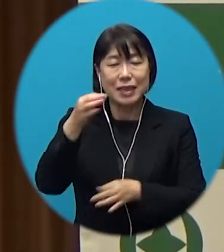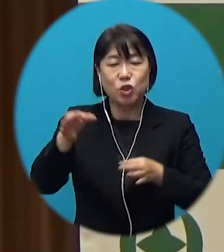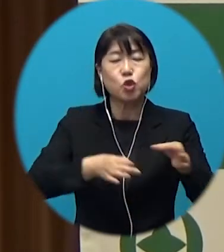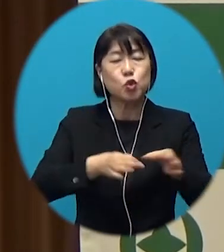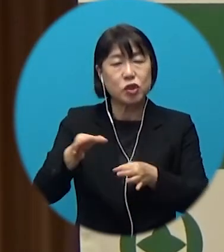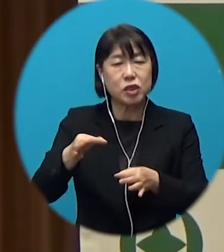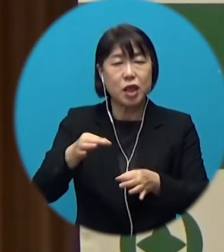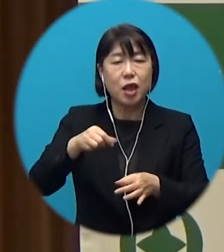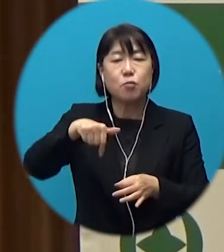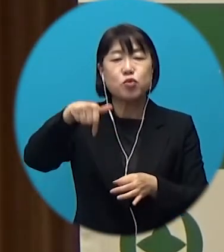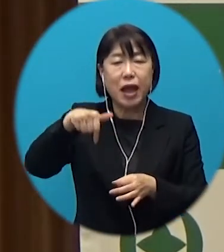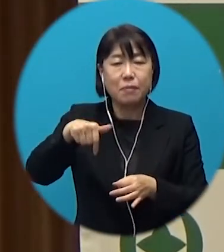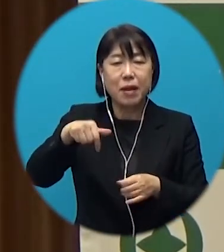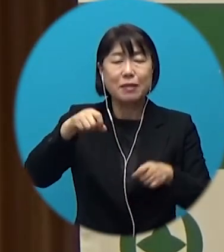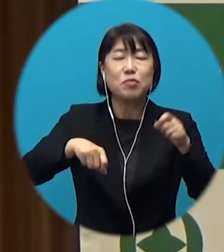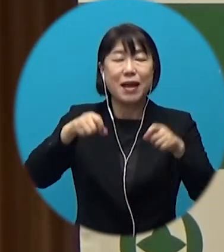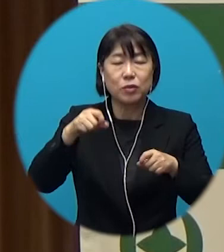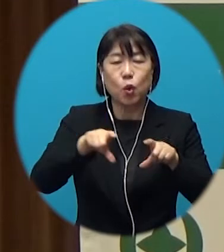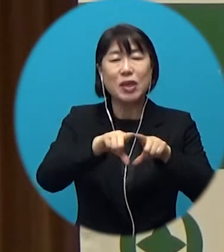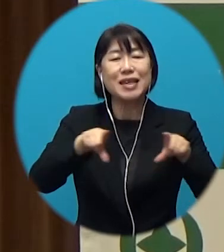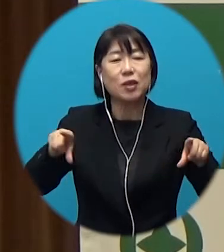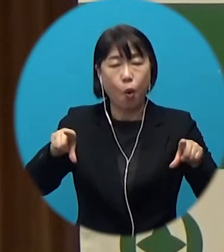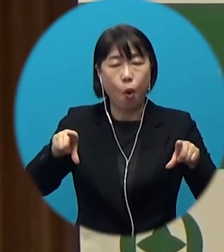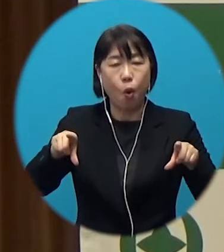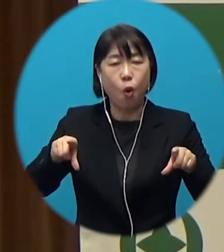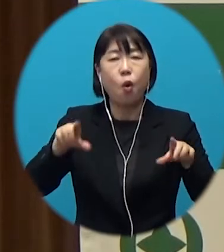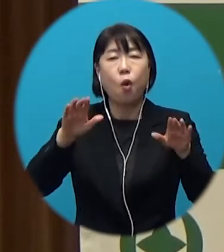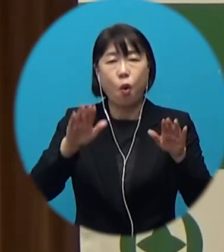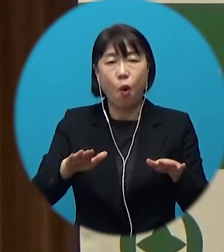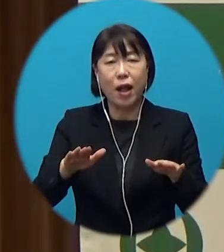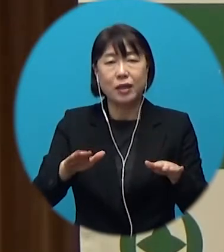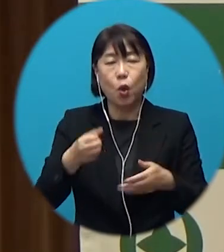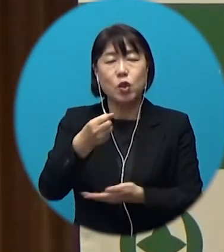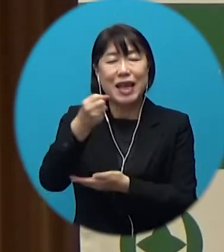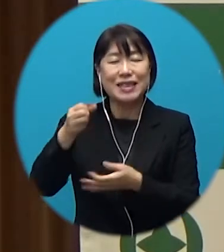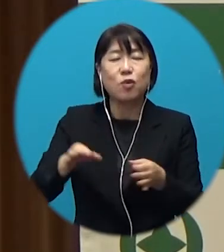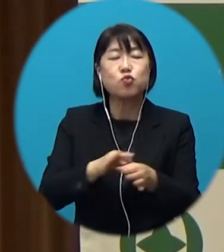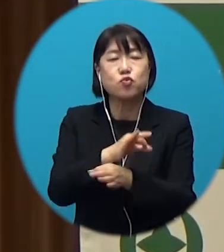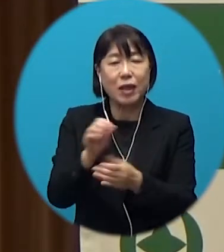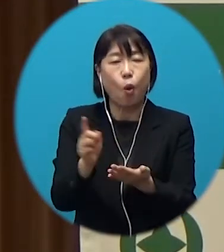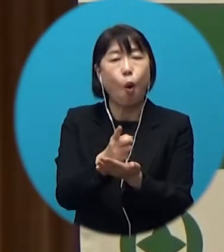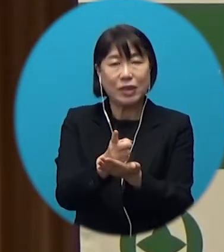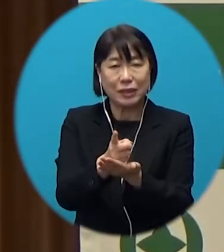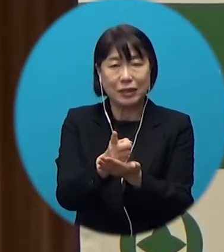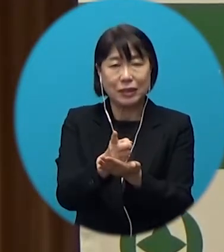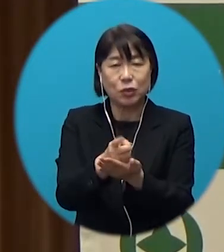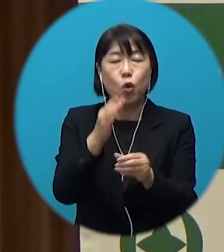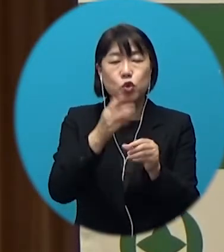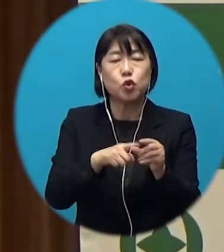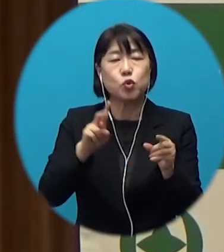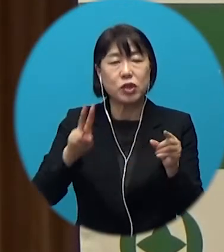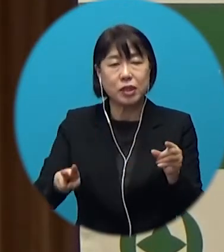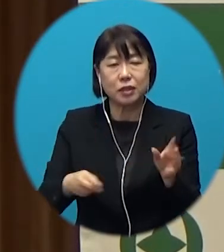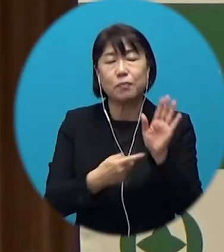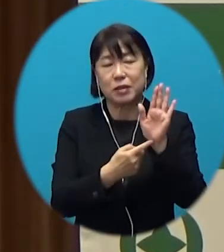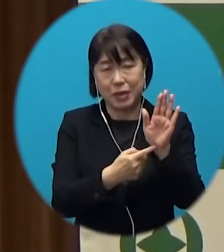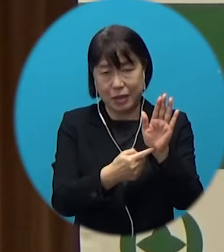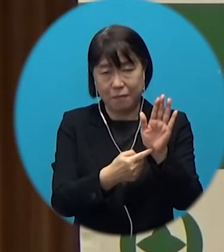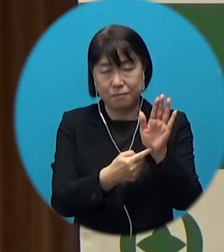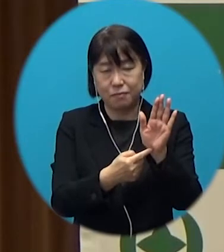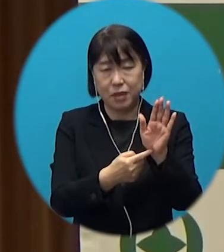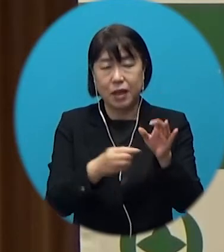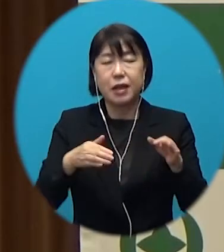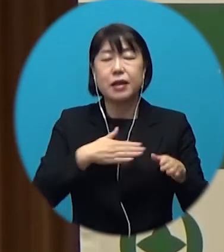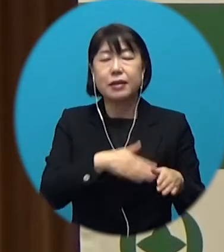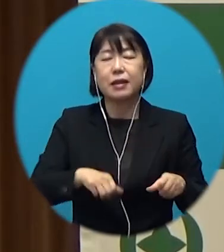ーバランスの均衡というのを、今回の財政運営方針の中心に掲げまして、健全性を維